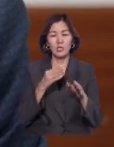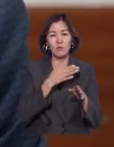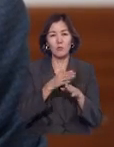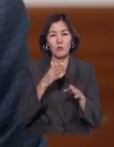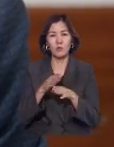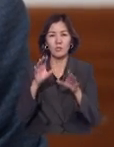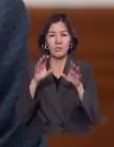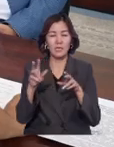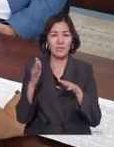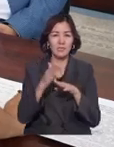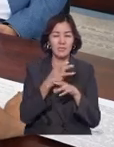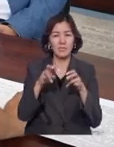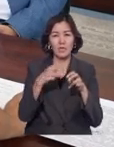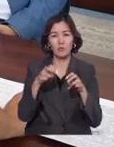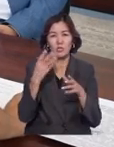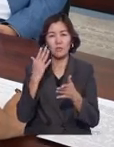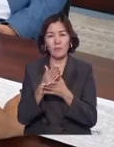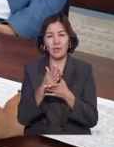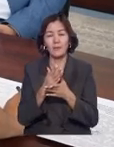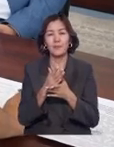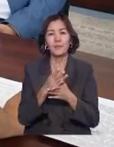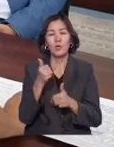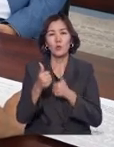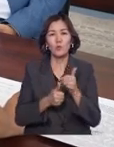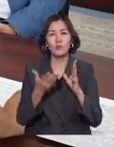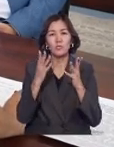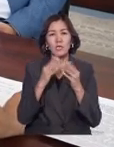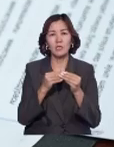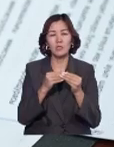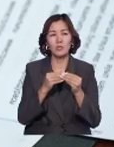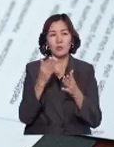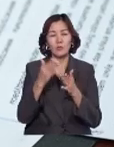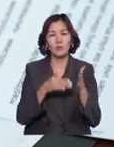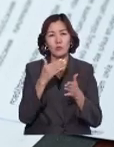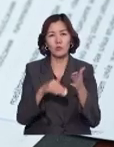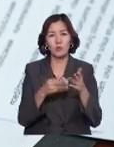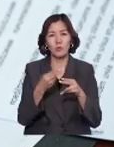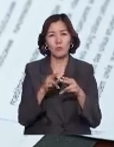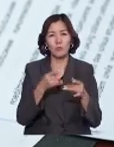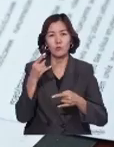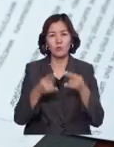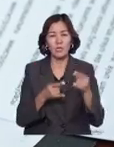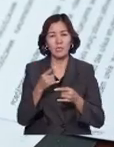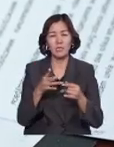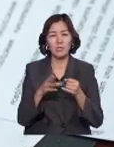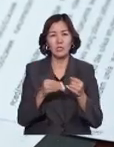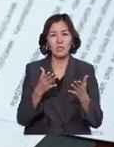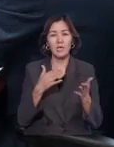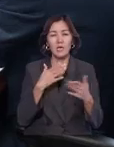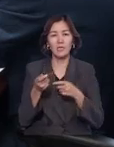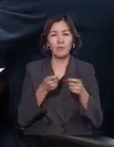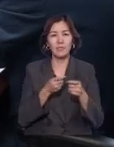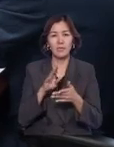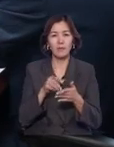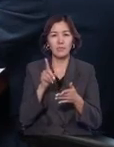бөлу үрдісінде заңсыздықтарға жол берілгені анықталған, конкурс нәтижелері өз күшін жойды. Бұл туралы журналистерге жер қатынастары